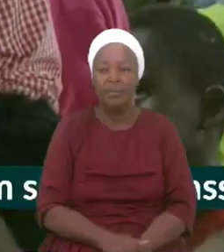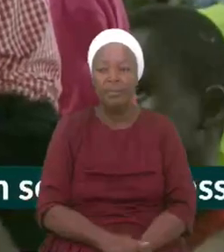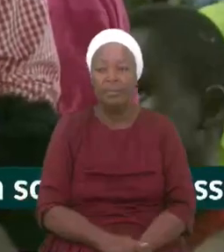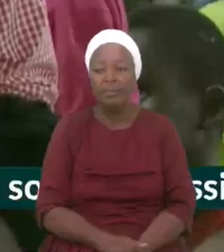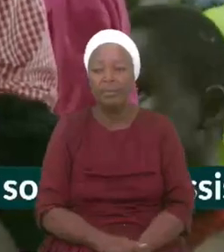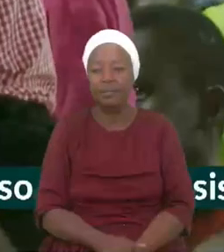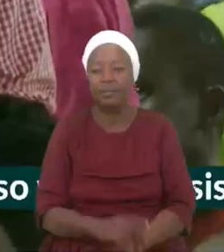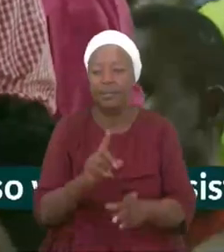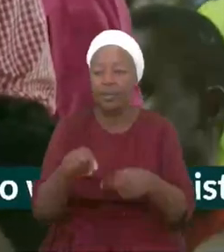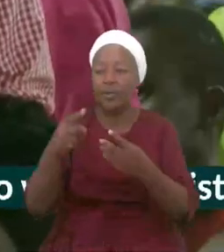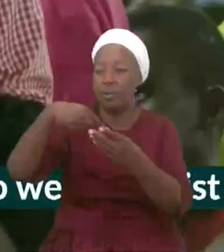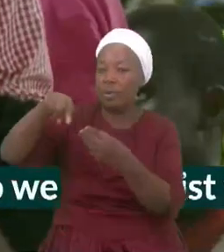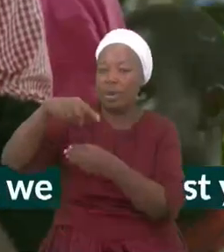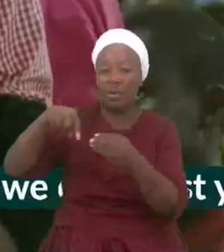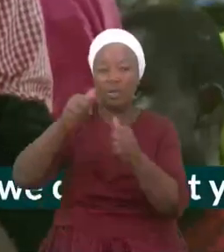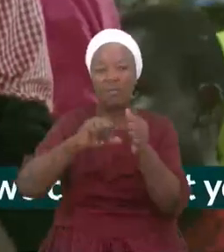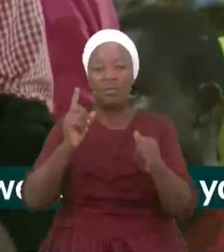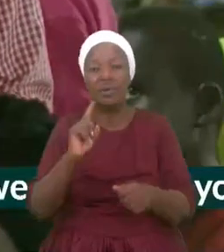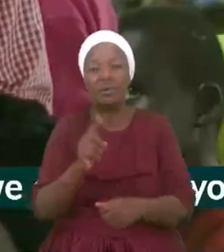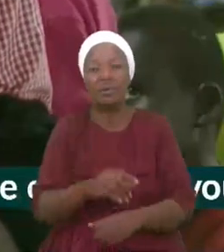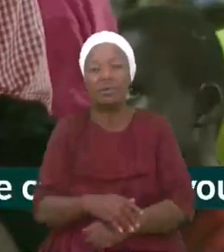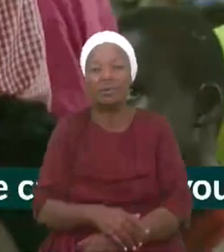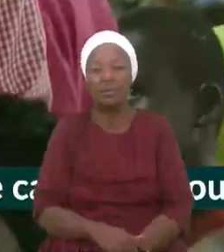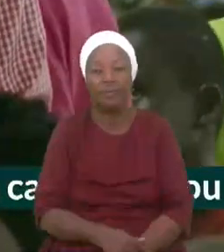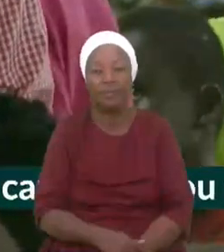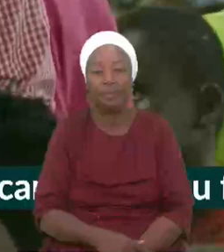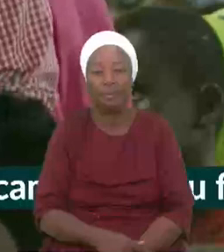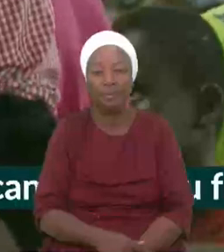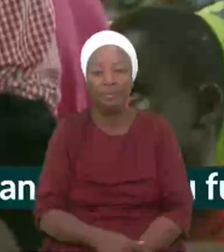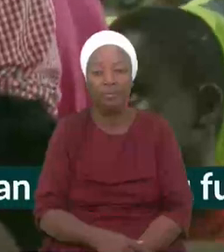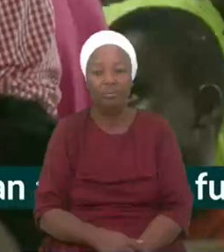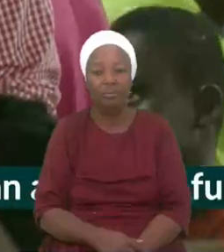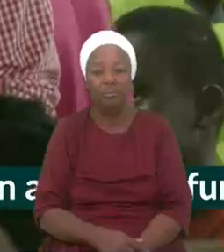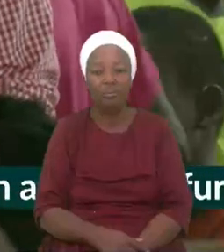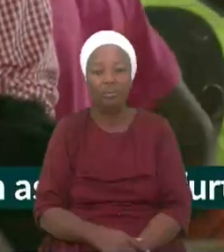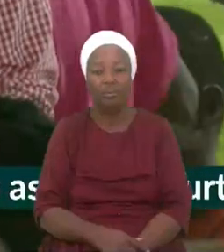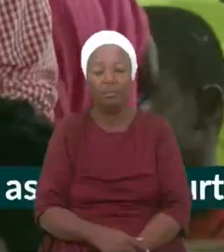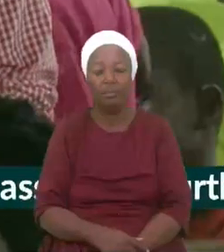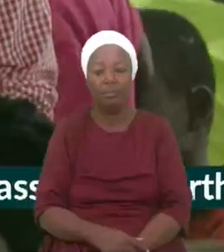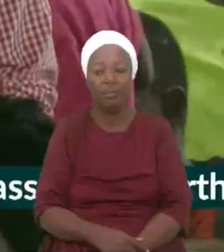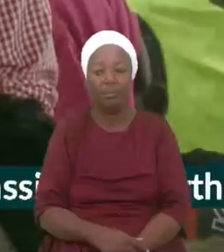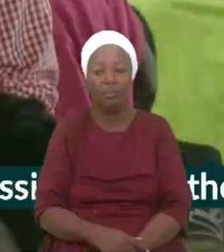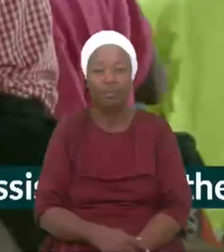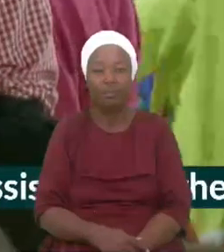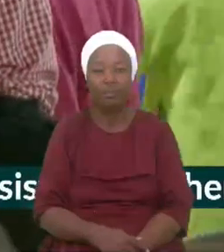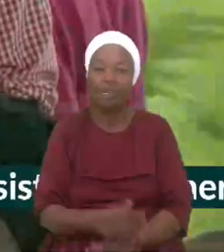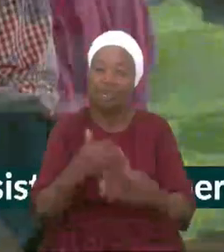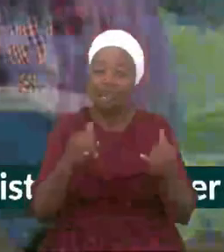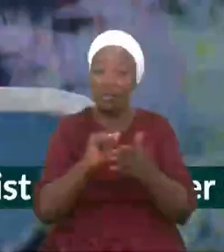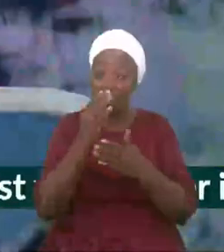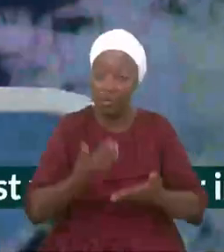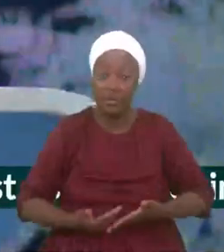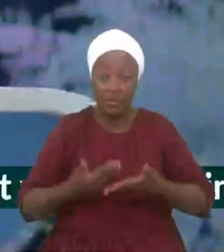donner les bonnes informations au conseil ou bien sur la fiche